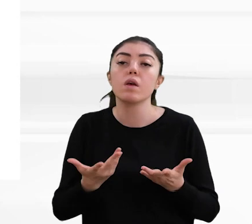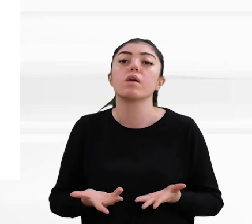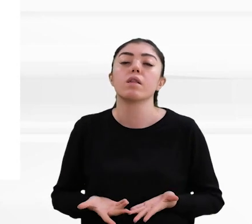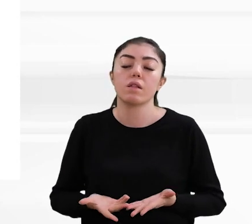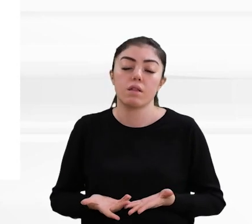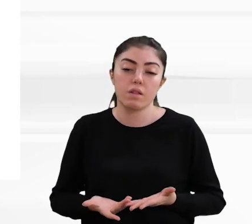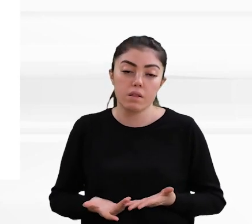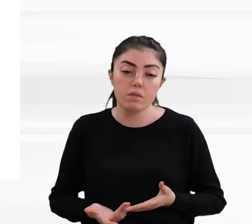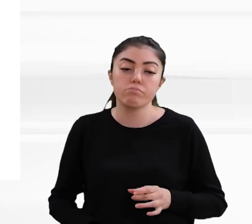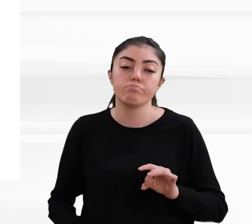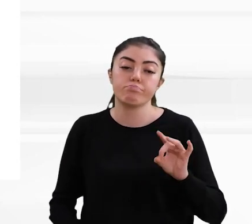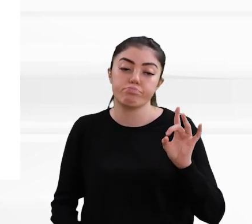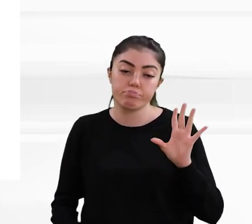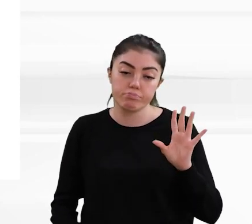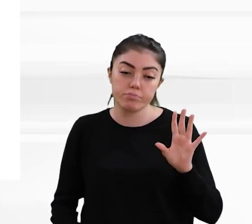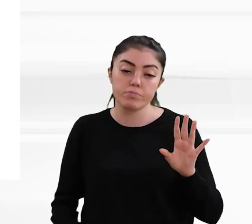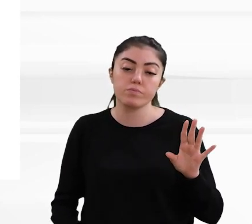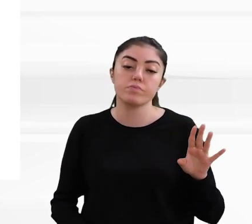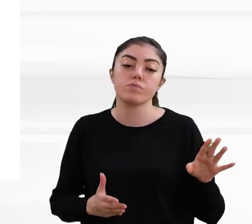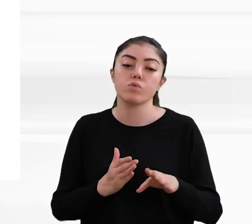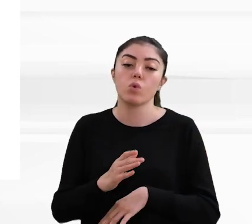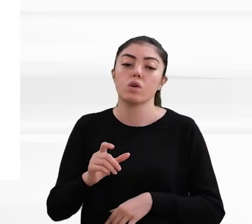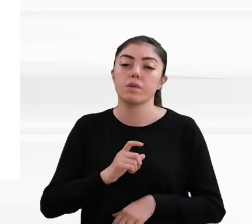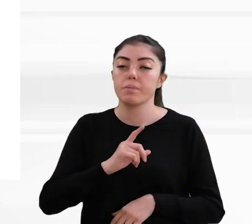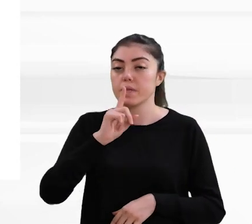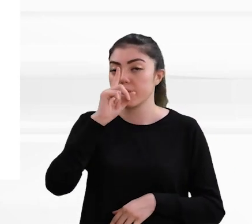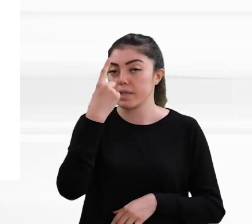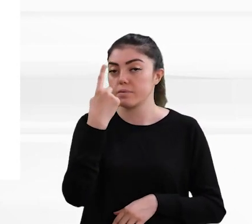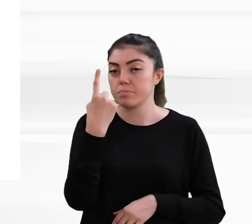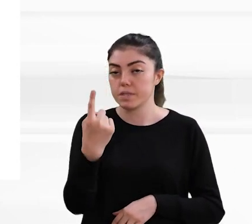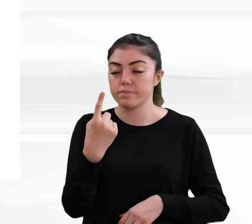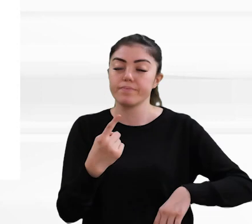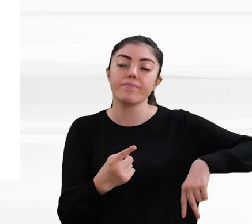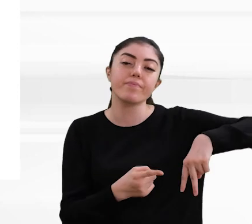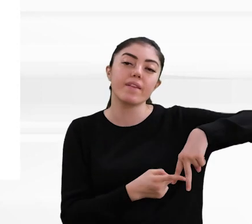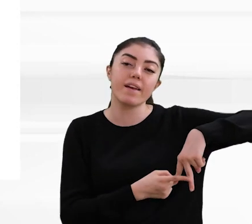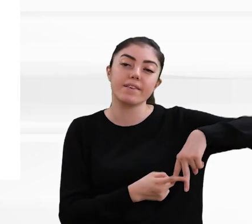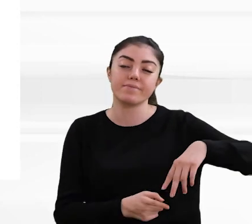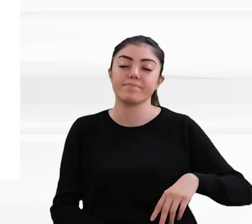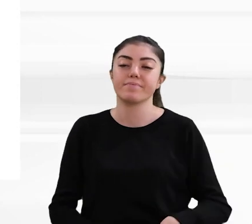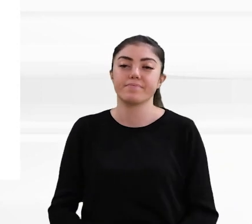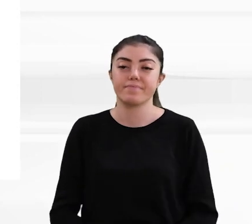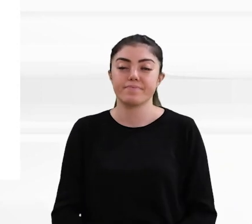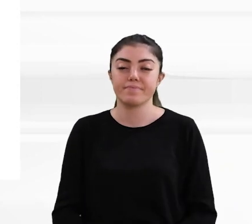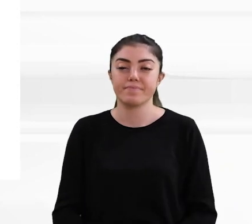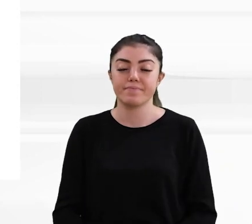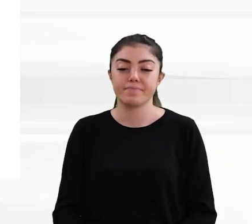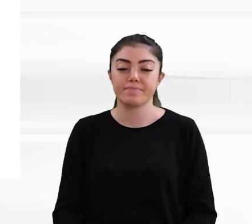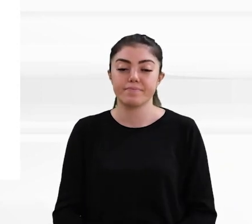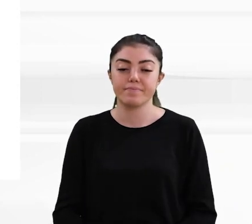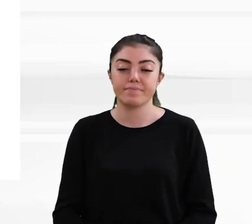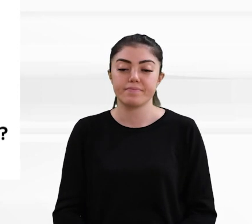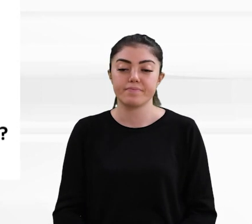ilgili çıkaramayız Öyleyse hangilerine ulaşılabilir dediği için yalnız bir a seçeneği doğru